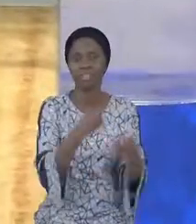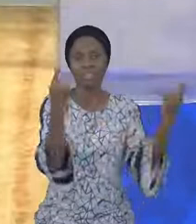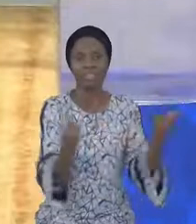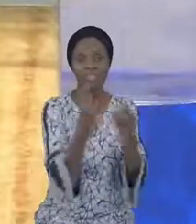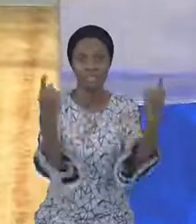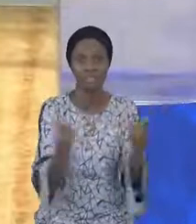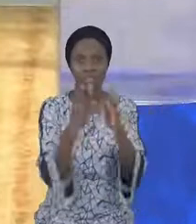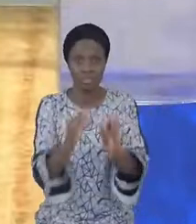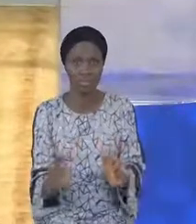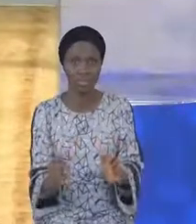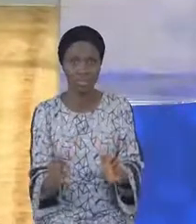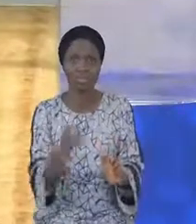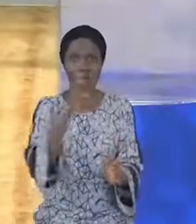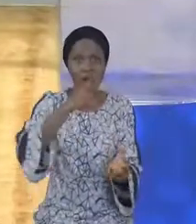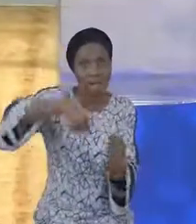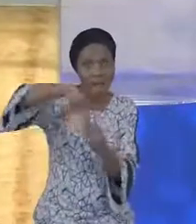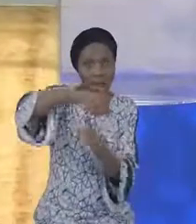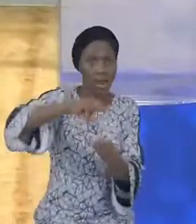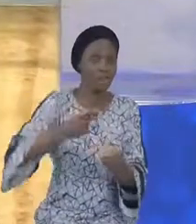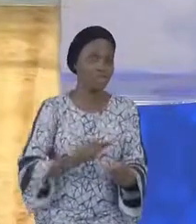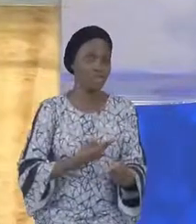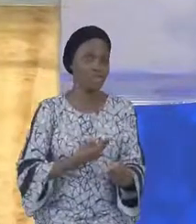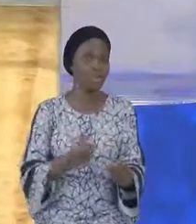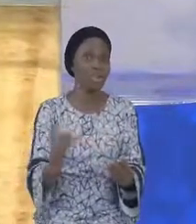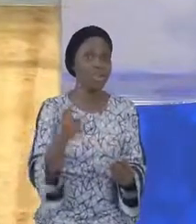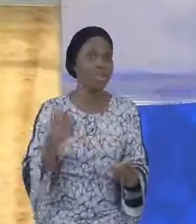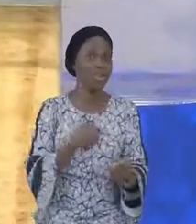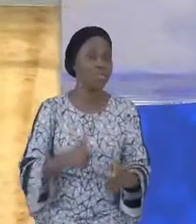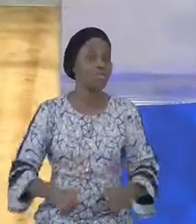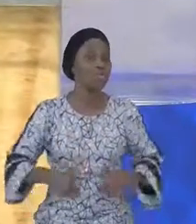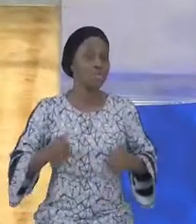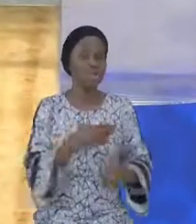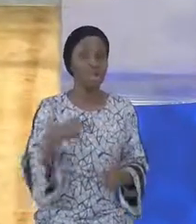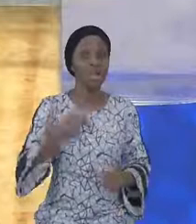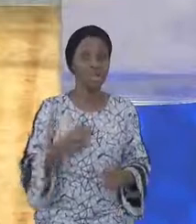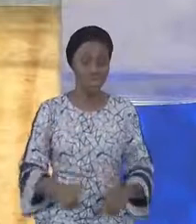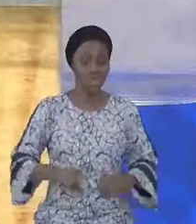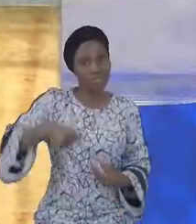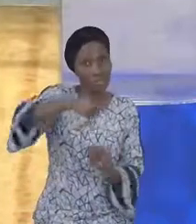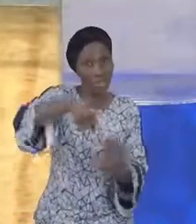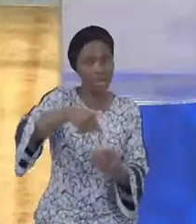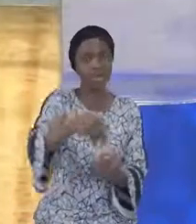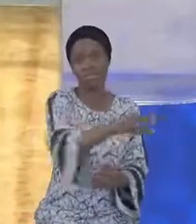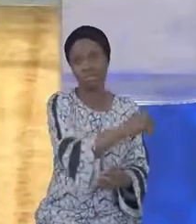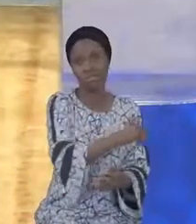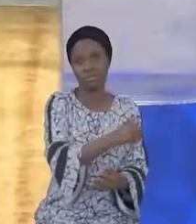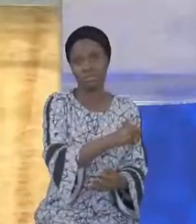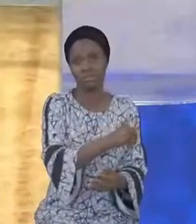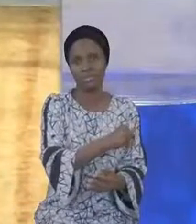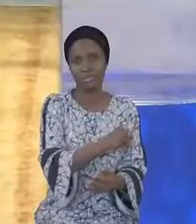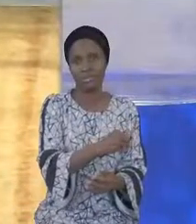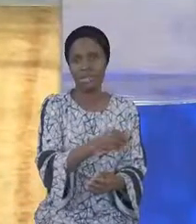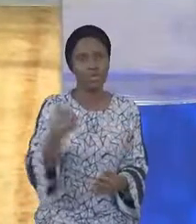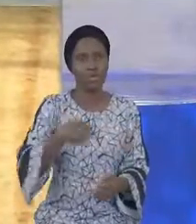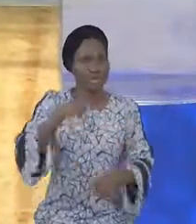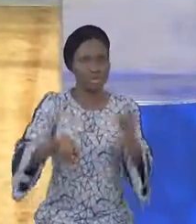incroyants vivent là où nous sommes. Nous vivons là où les incroyants sont. Et on ne veut pas dire que non, je ne vais pas aller à la